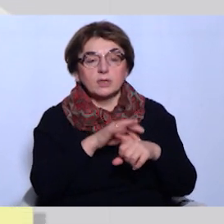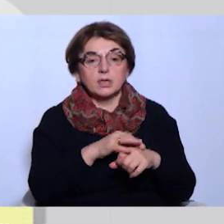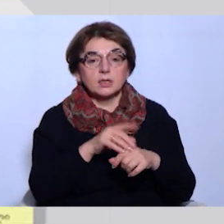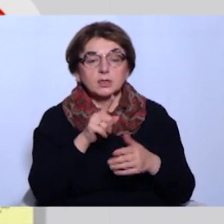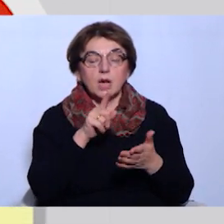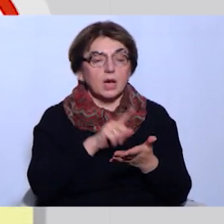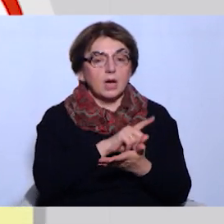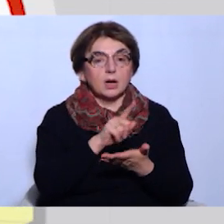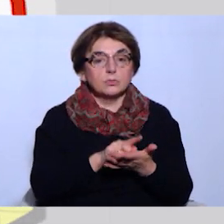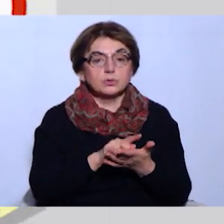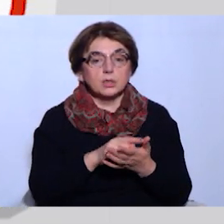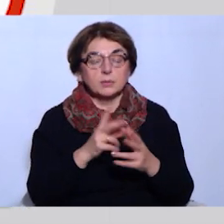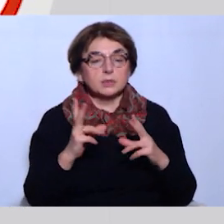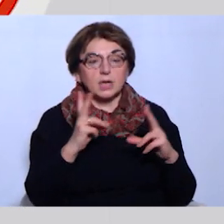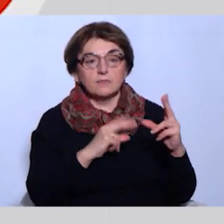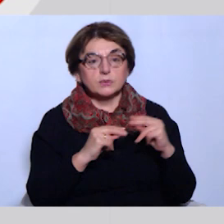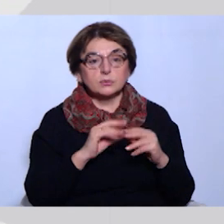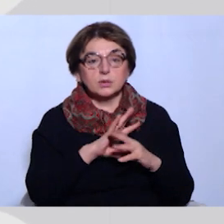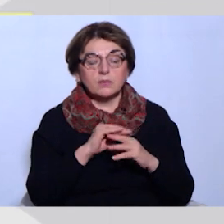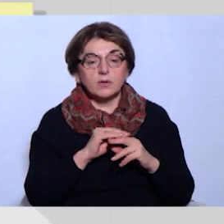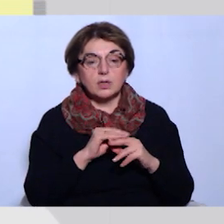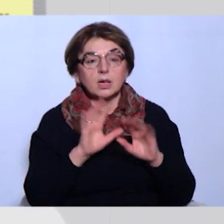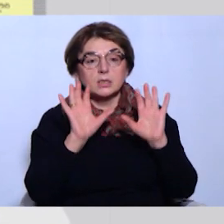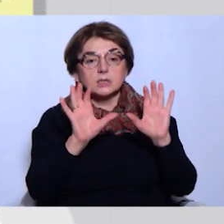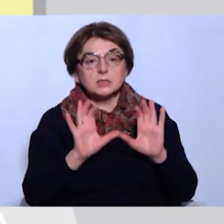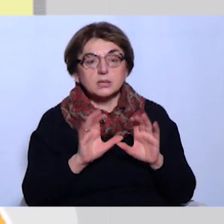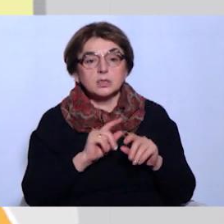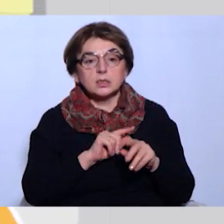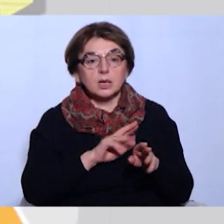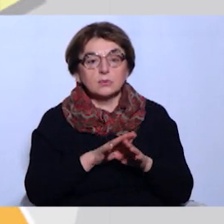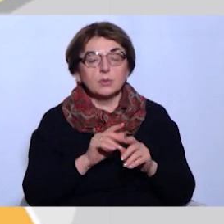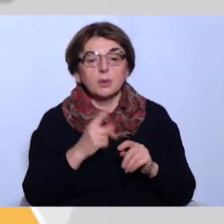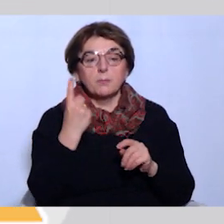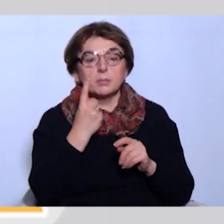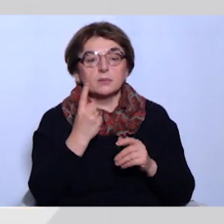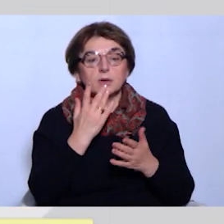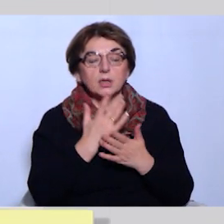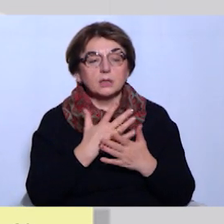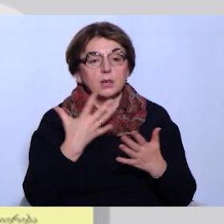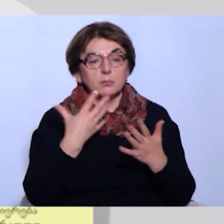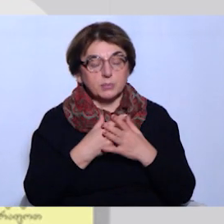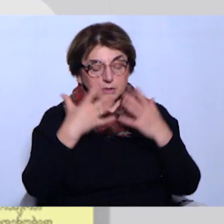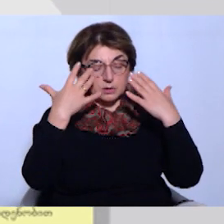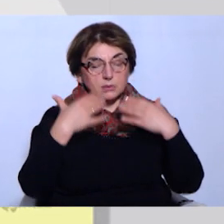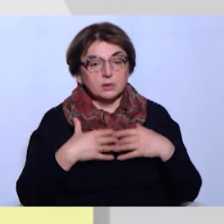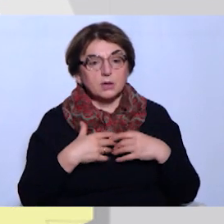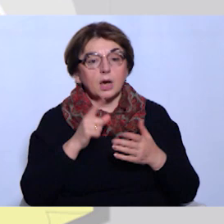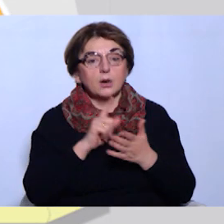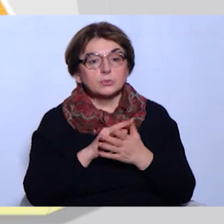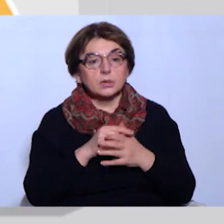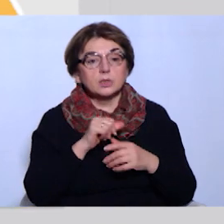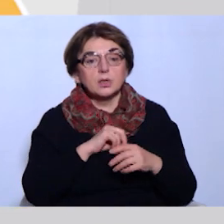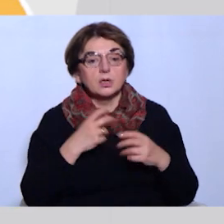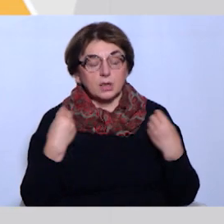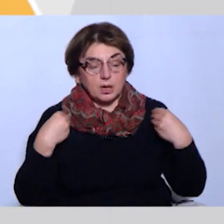ექსპერიმენტებს ატარებთ და აუცილებელია გავითვალისწინოთ ყველა წესი ზედმიწევნით. მაშასე, პირველი არის პირადი უსაფრთხოების მიზნით